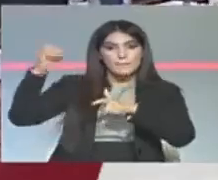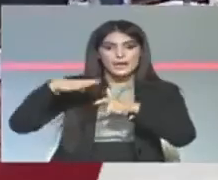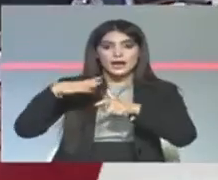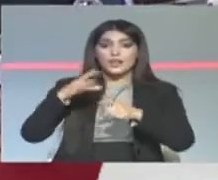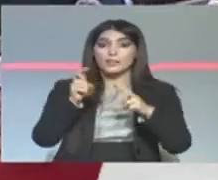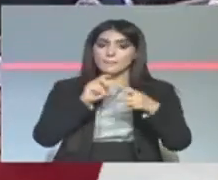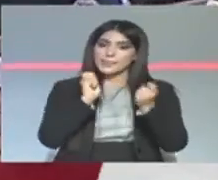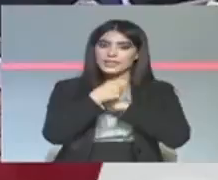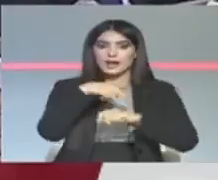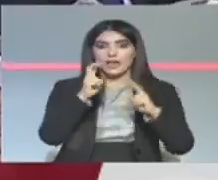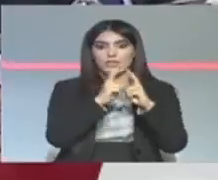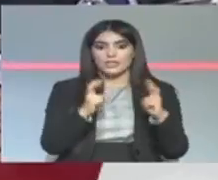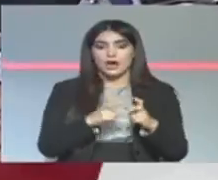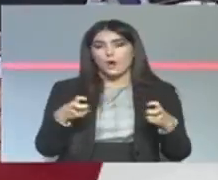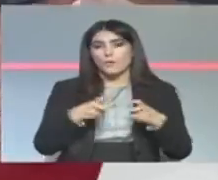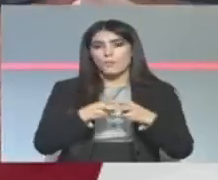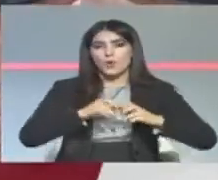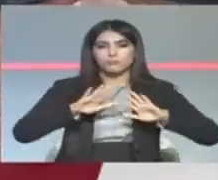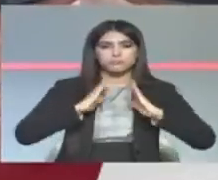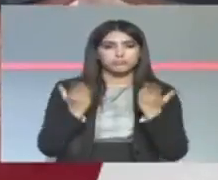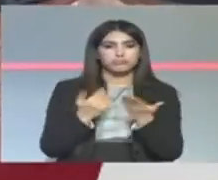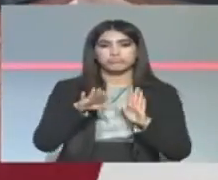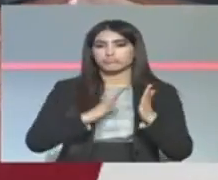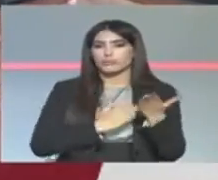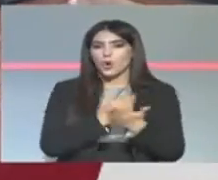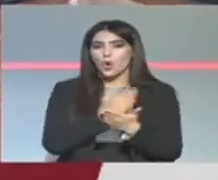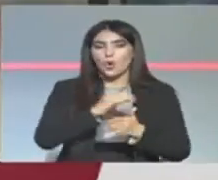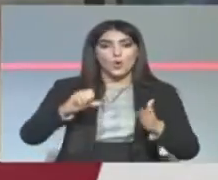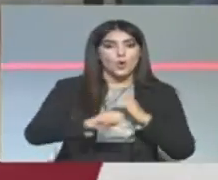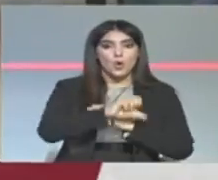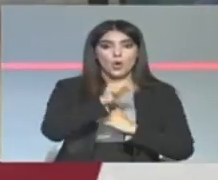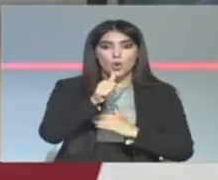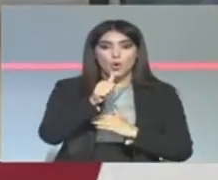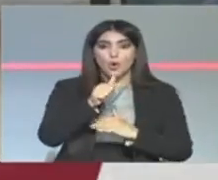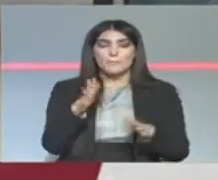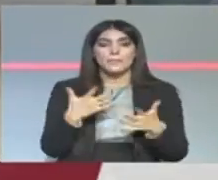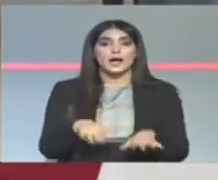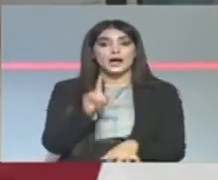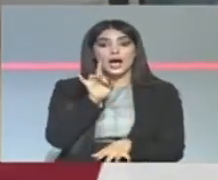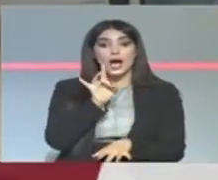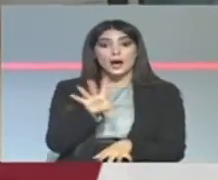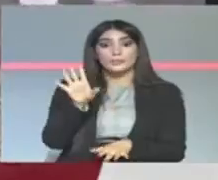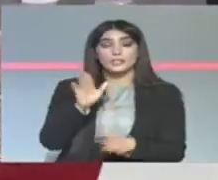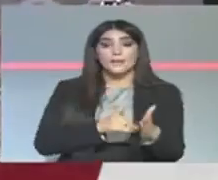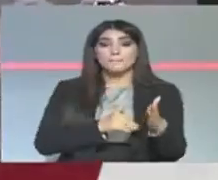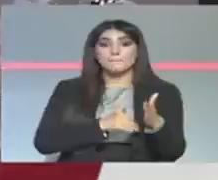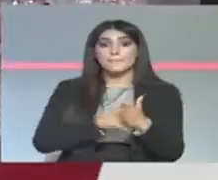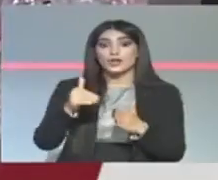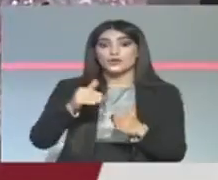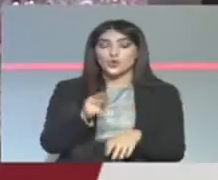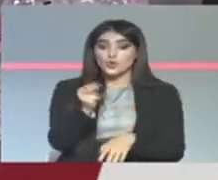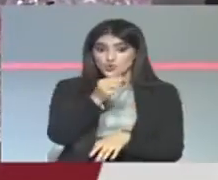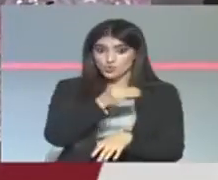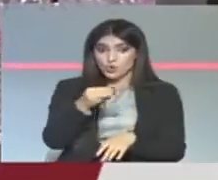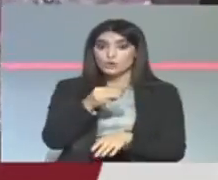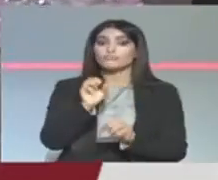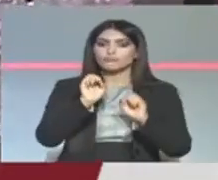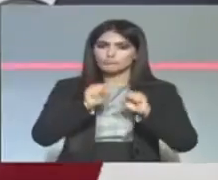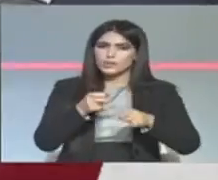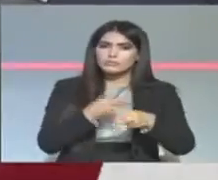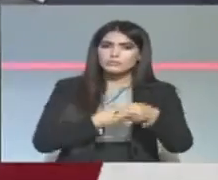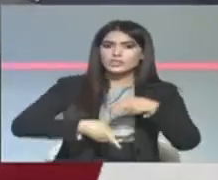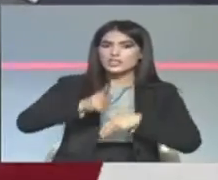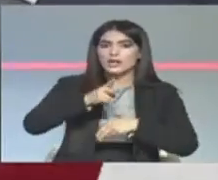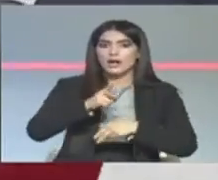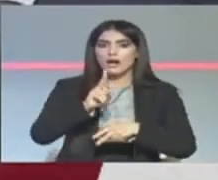كلفه المشروع التي تقدر في مرحلته الاولى والنموذجيه بخمسه عشر مليون يورو قابله للترفيع تتنازل